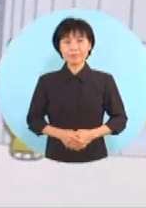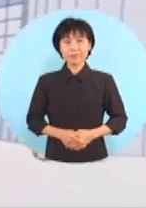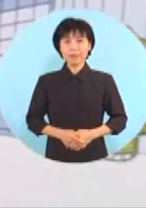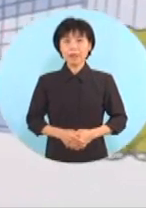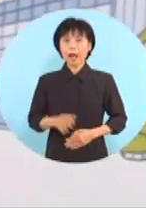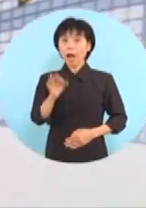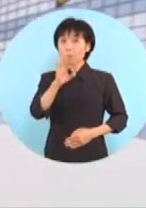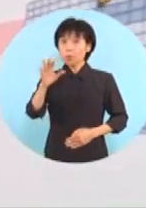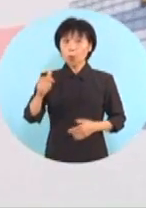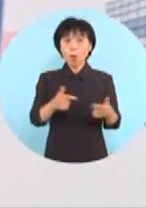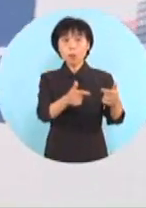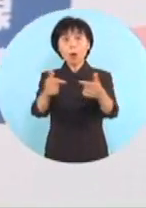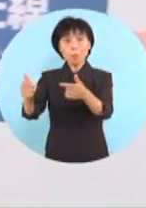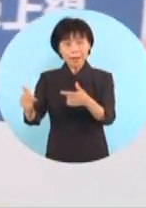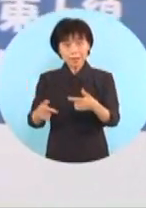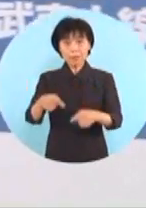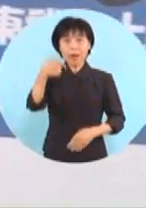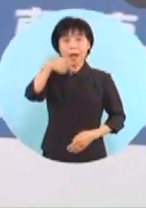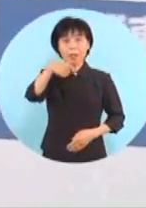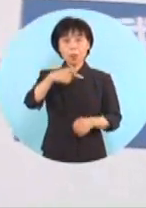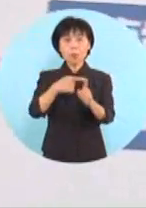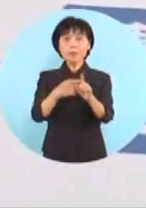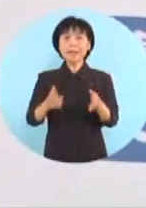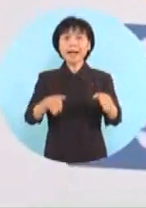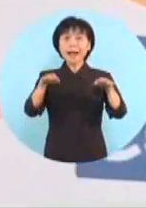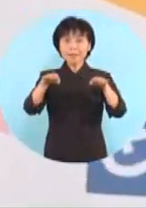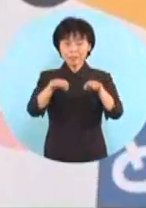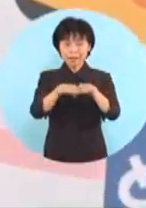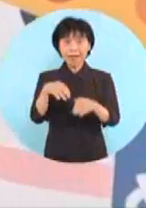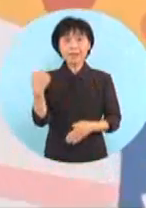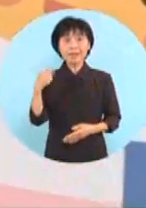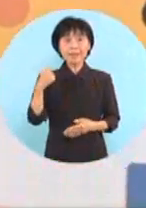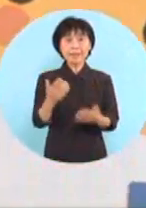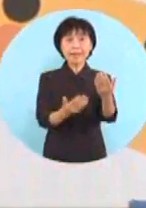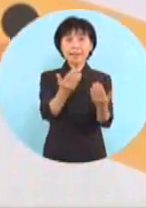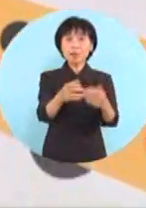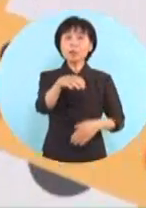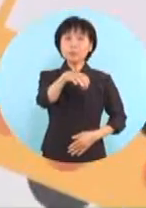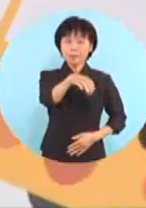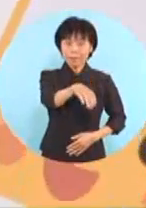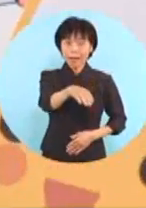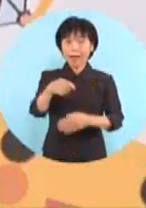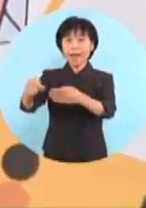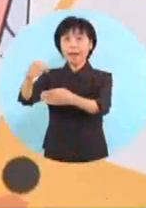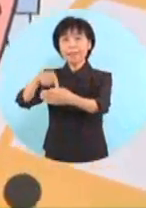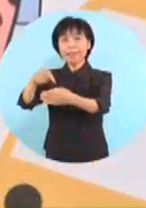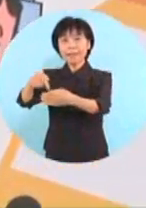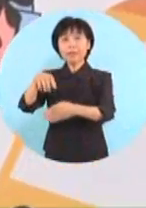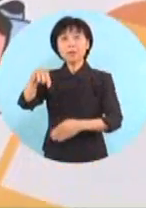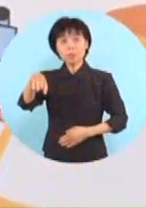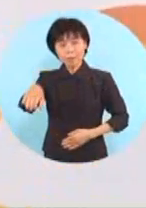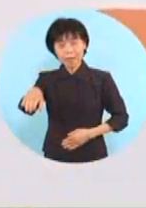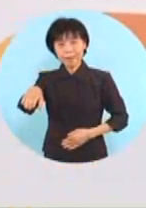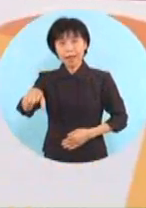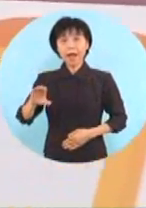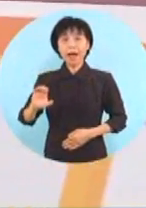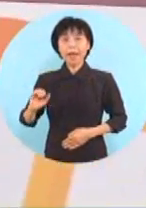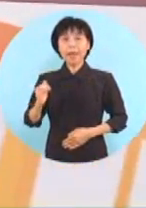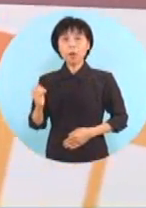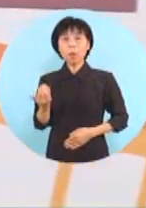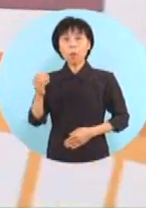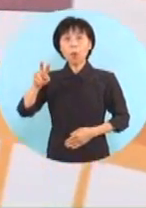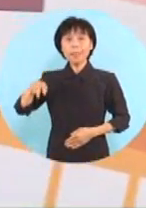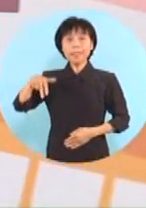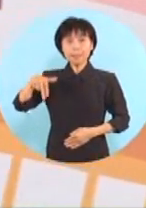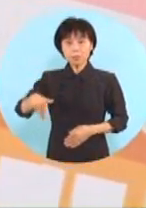無料送迎バスは教育科学館、熱帯環境植物館、リサイクルプラザ、そしてエコポ